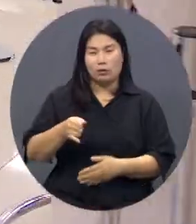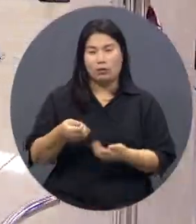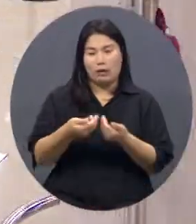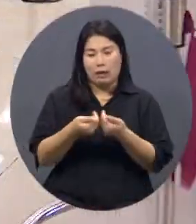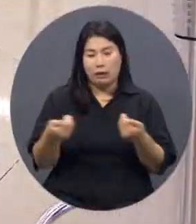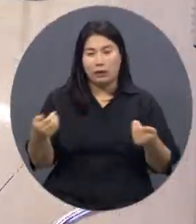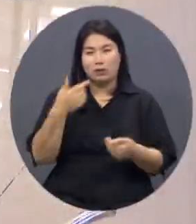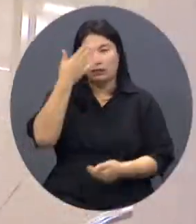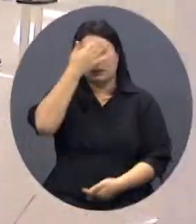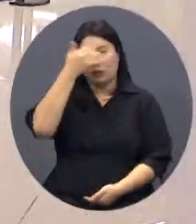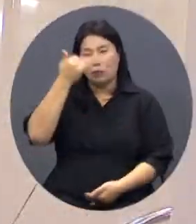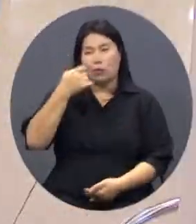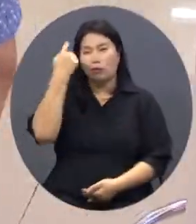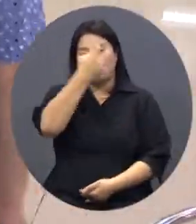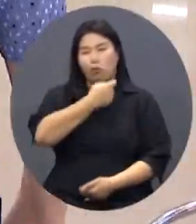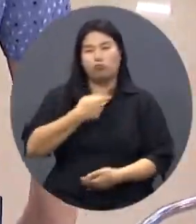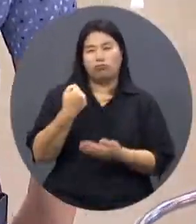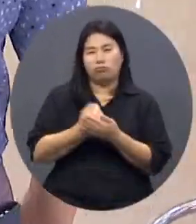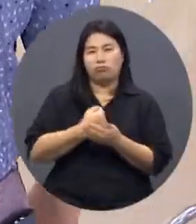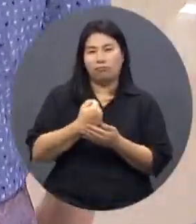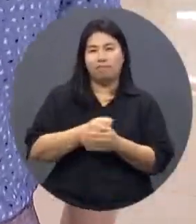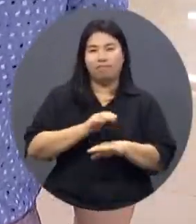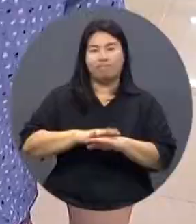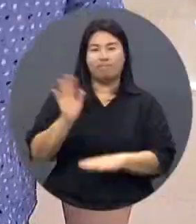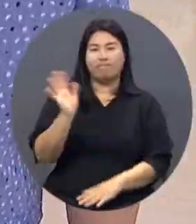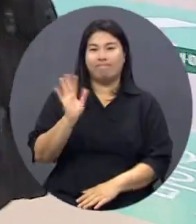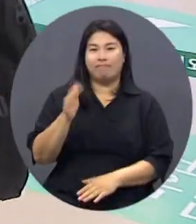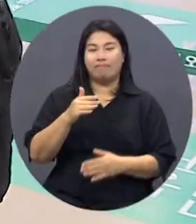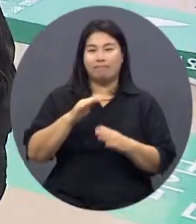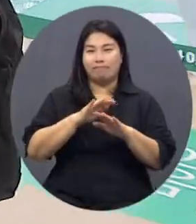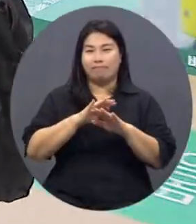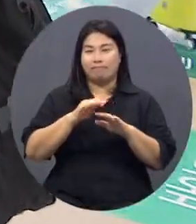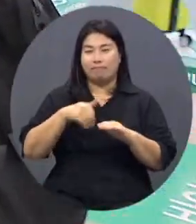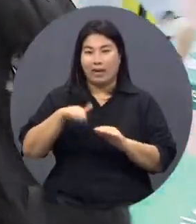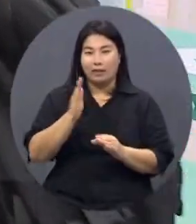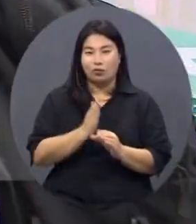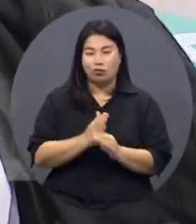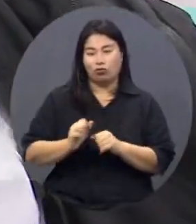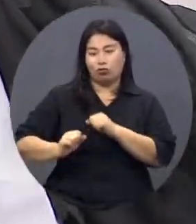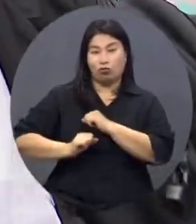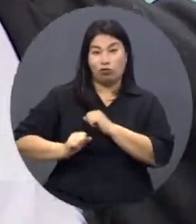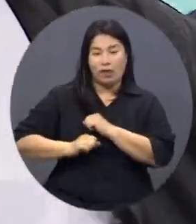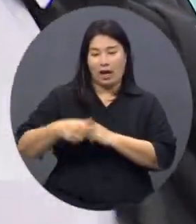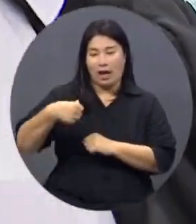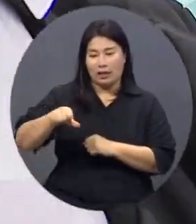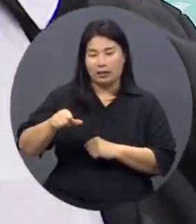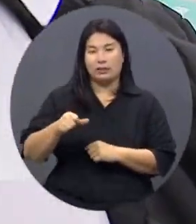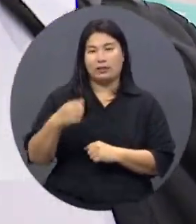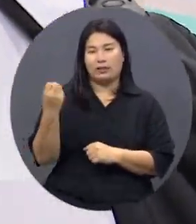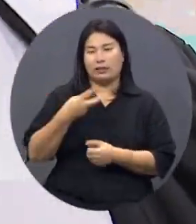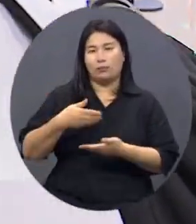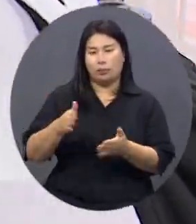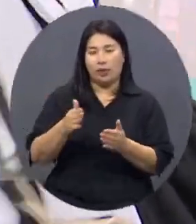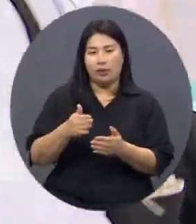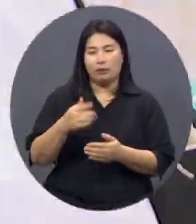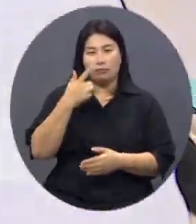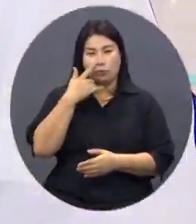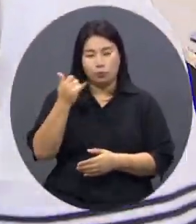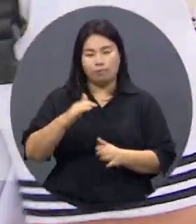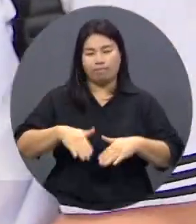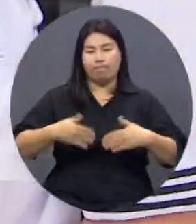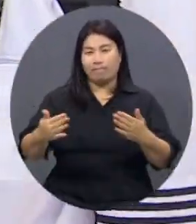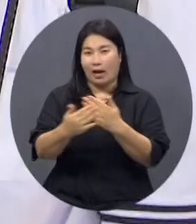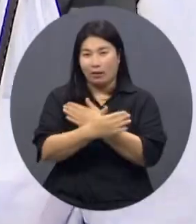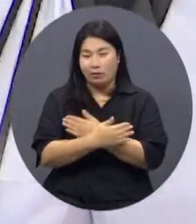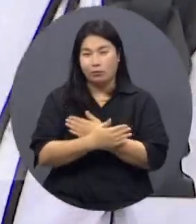할머니는 아쉬움을 달래며 손을 흔듭니다. 군대 간 아들을 보내는 엄마와 아빠는 따뜻하게